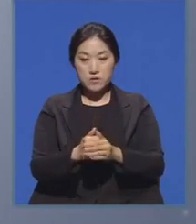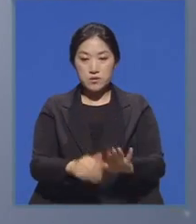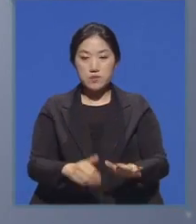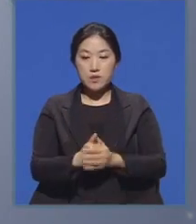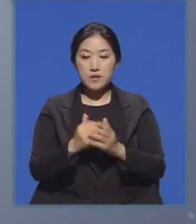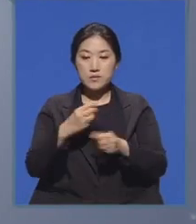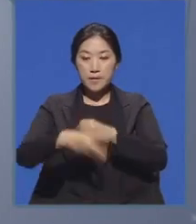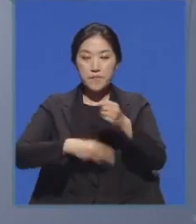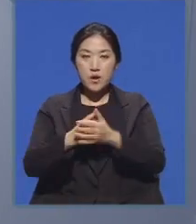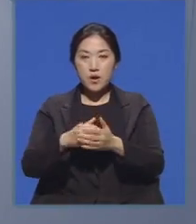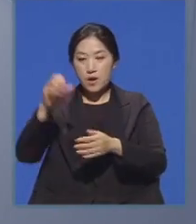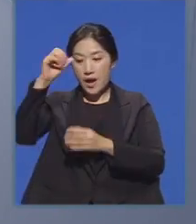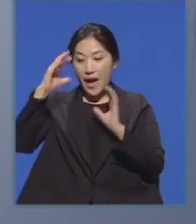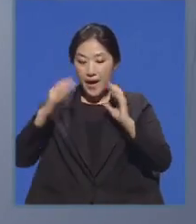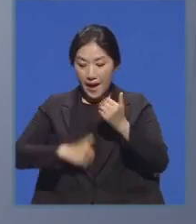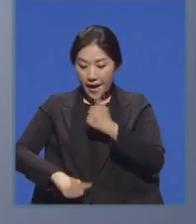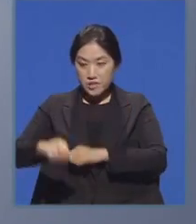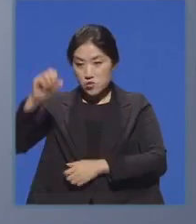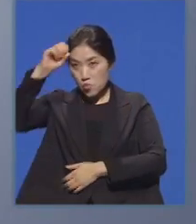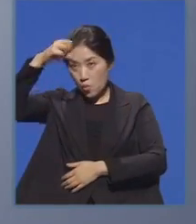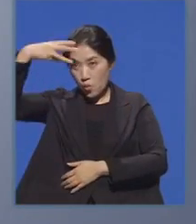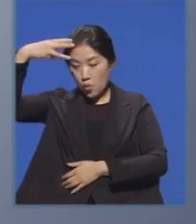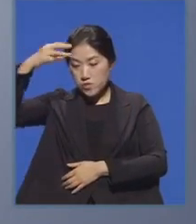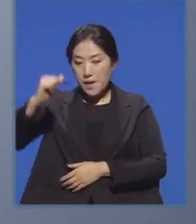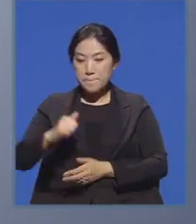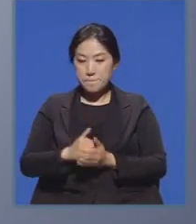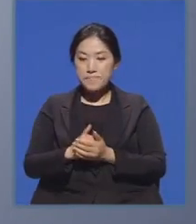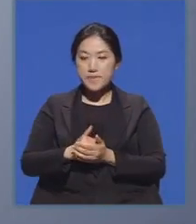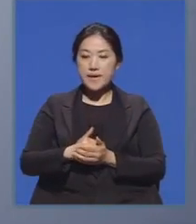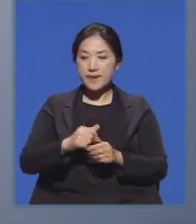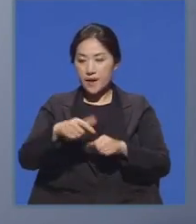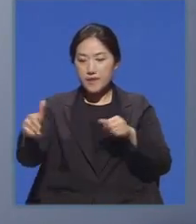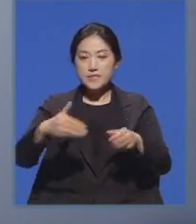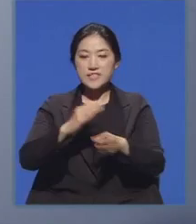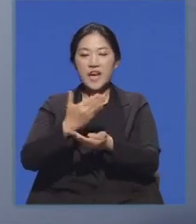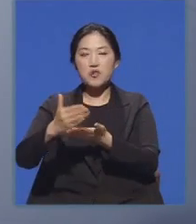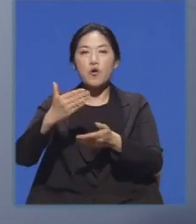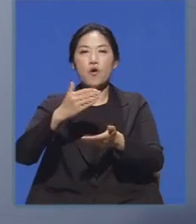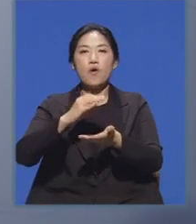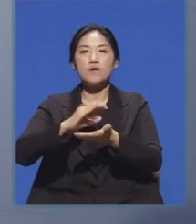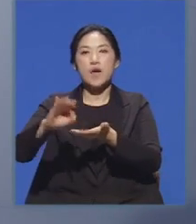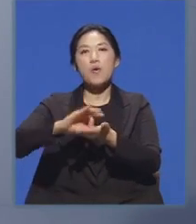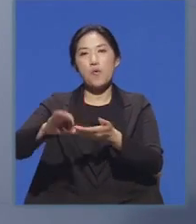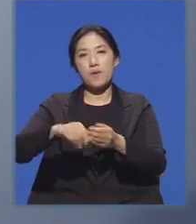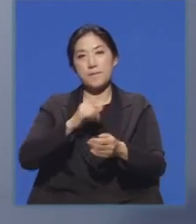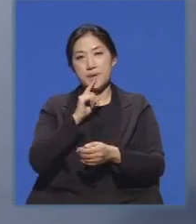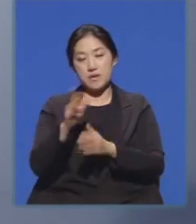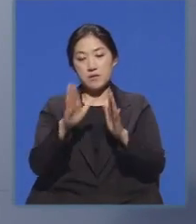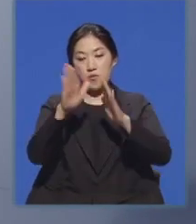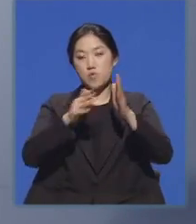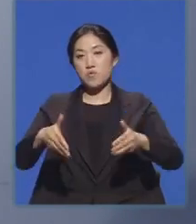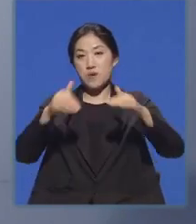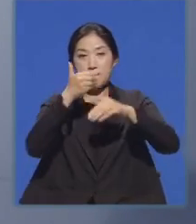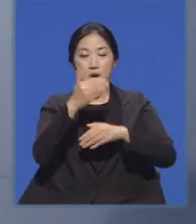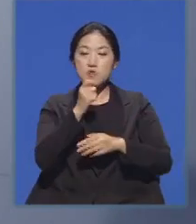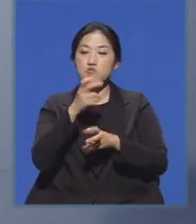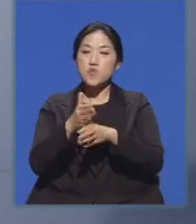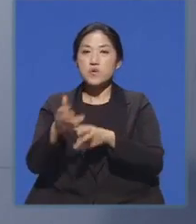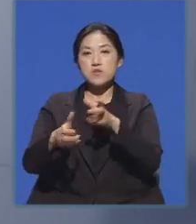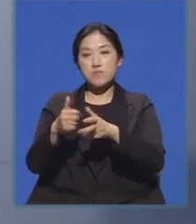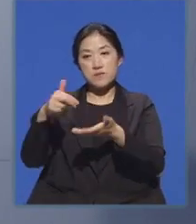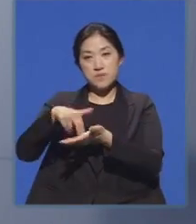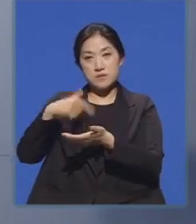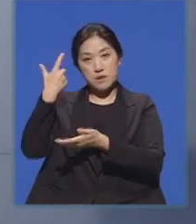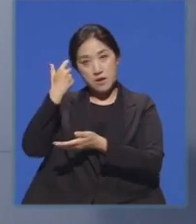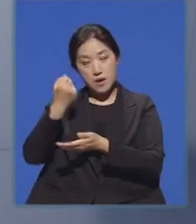3학년 때까지 3회에 걸쳐 나눠서 쓸 수 있다는 겁니다. 그 공공기관은 가능합니다만 중소기업 입장에서